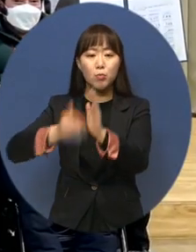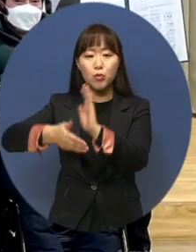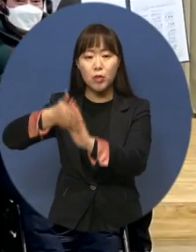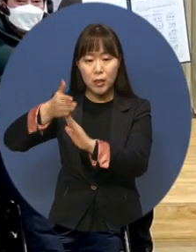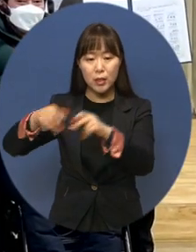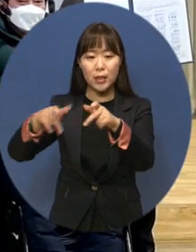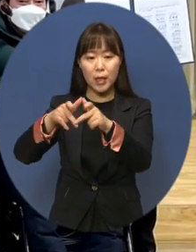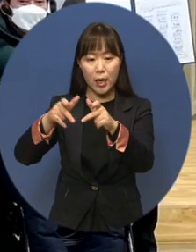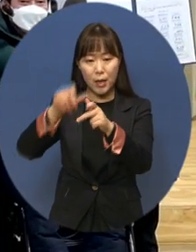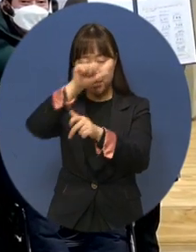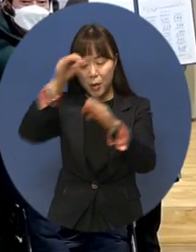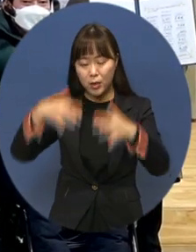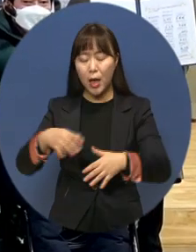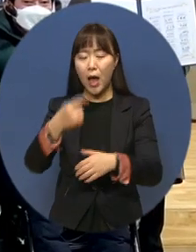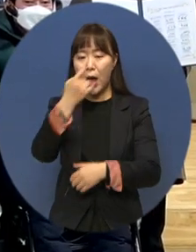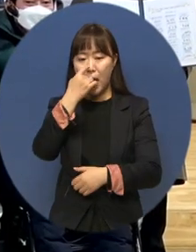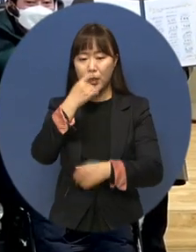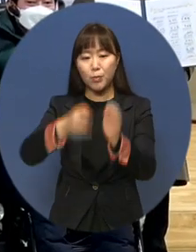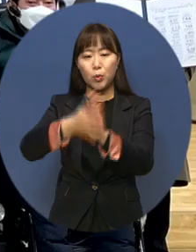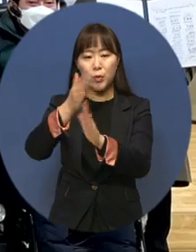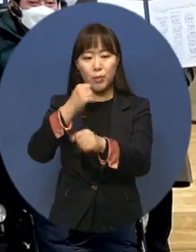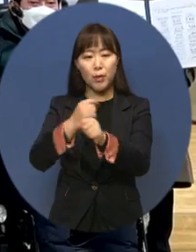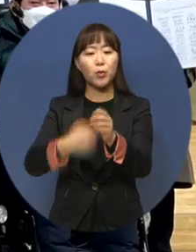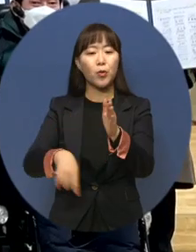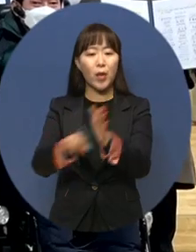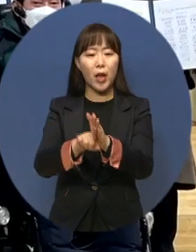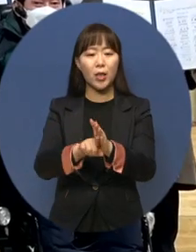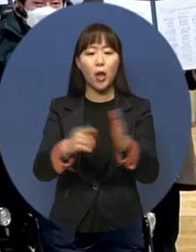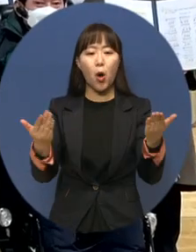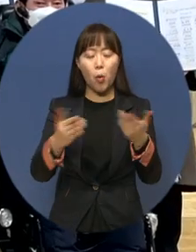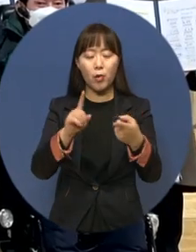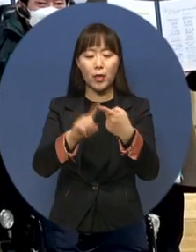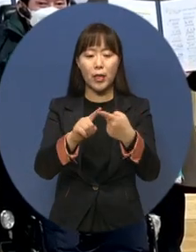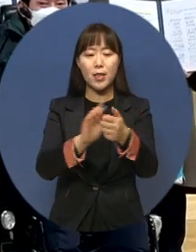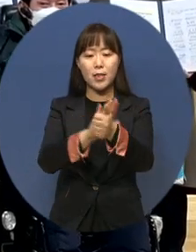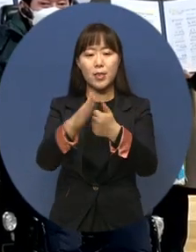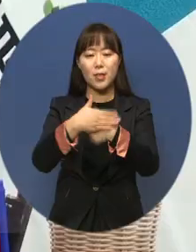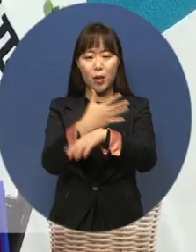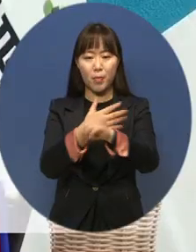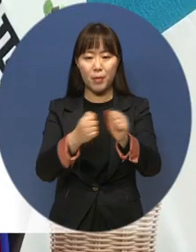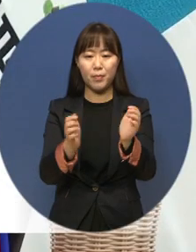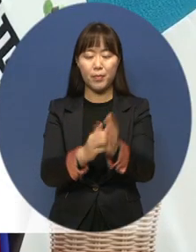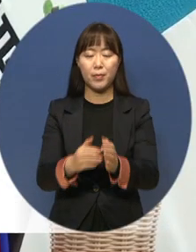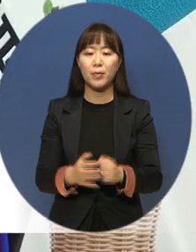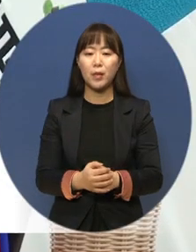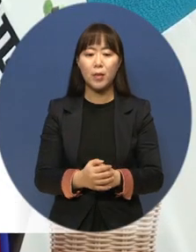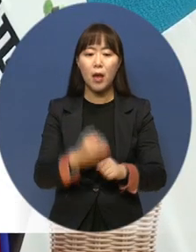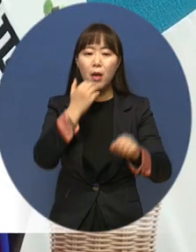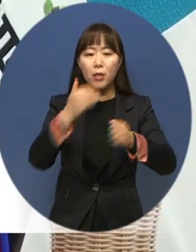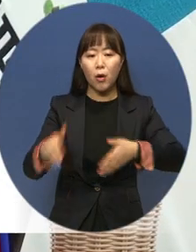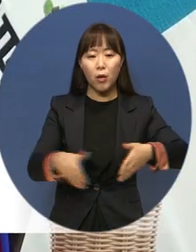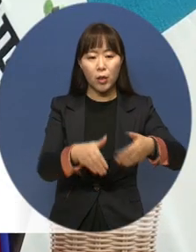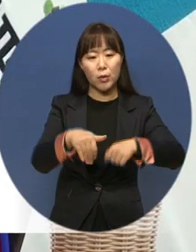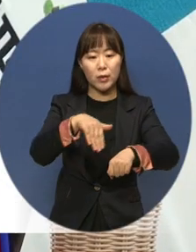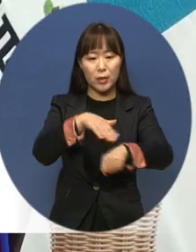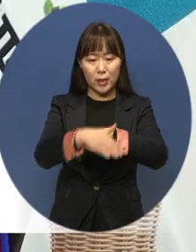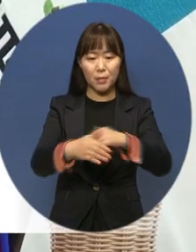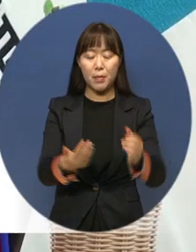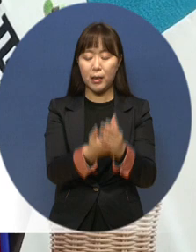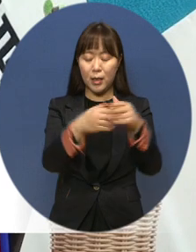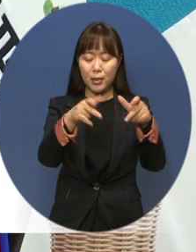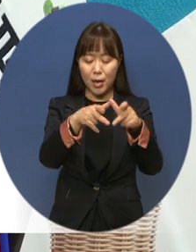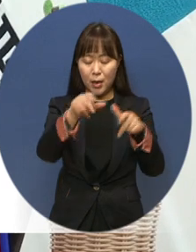의정부시 장애인 평생학습도시 조성을 위한 업무 협약을 체결했습니다. 경기도형